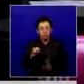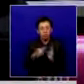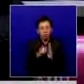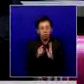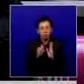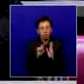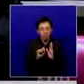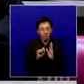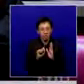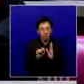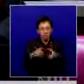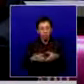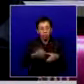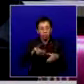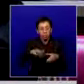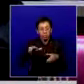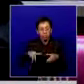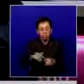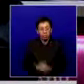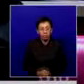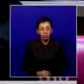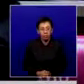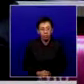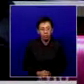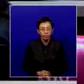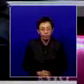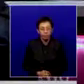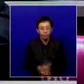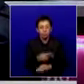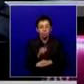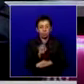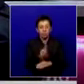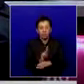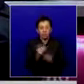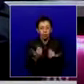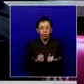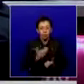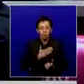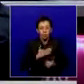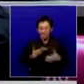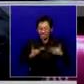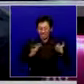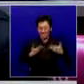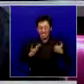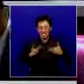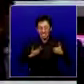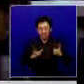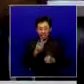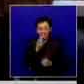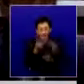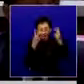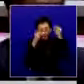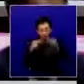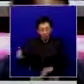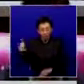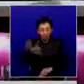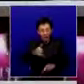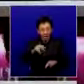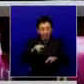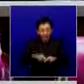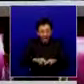ดิตถ์พรรคเพื่อไทยท่านประธานครับวันนี้ผมดีใจมากนะฮะพอเห็นท่านนายกเพิ่งเข้ามานั่ง